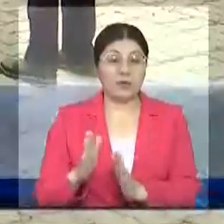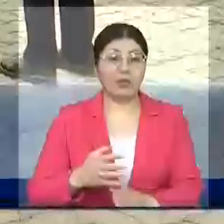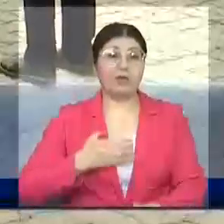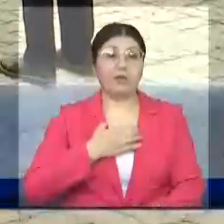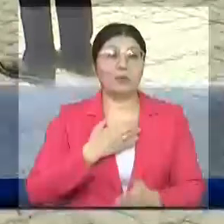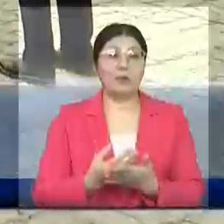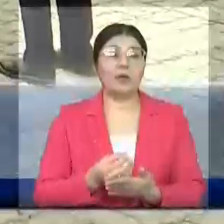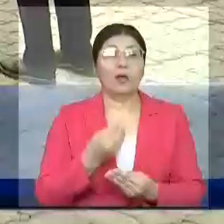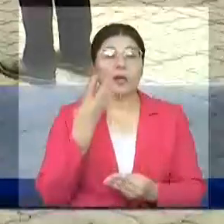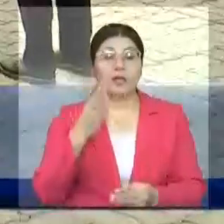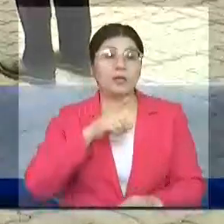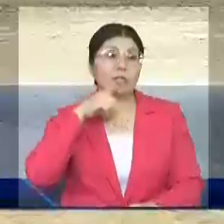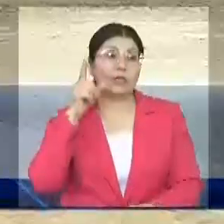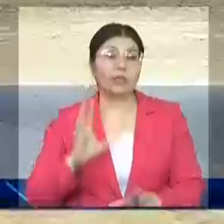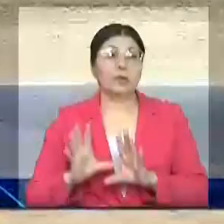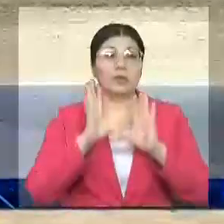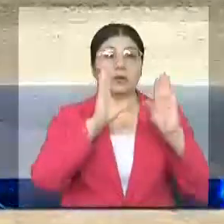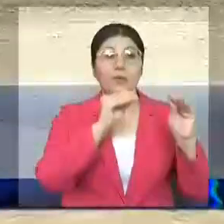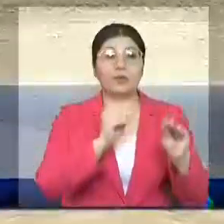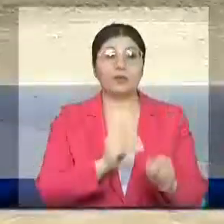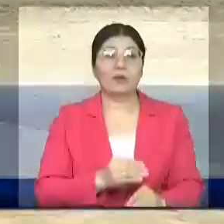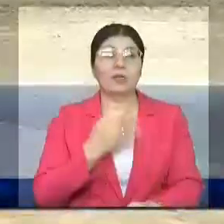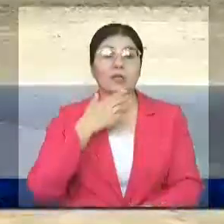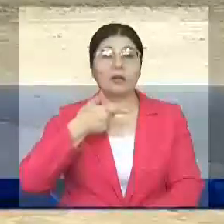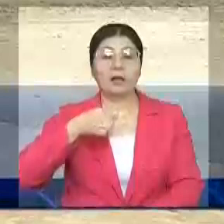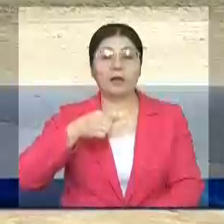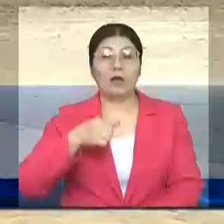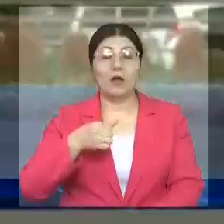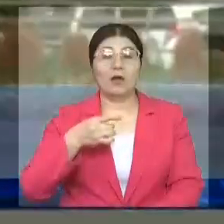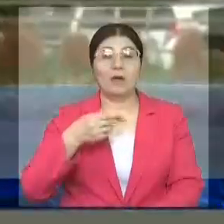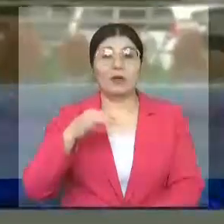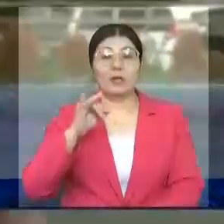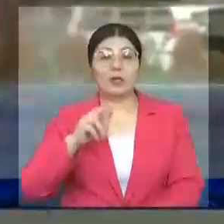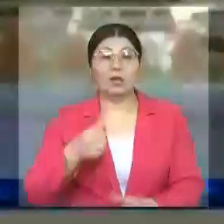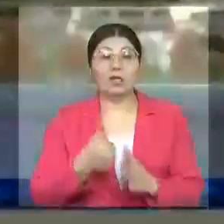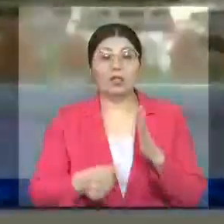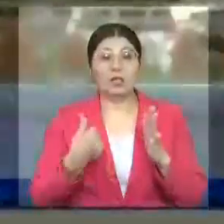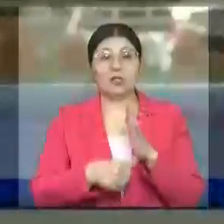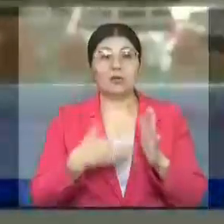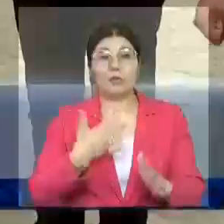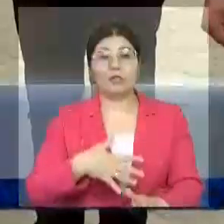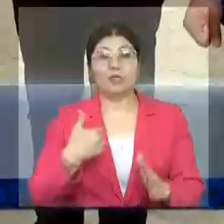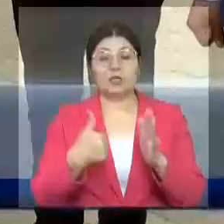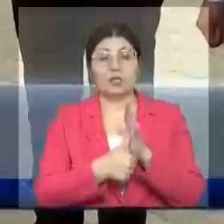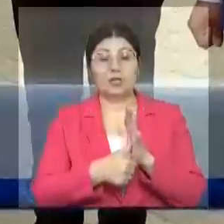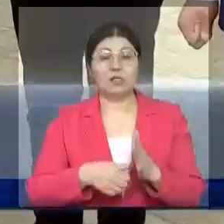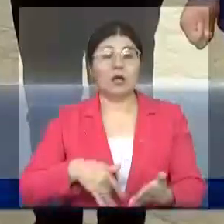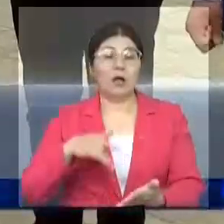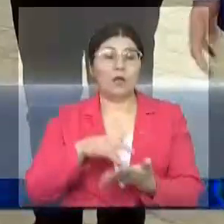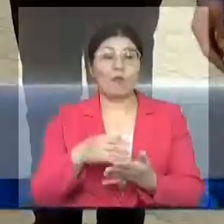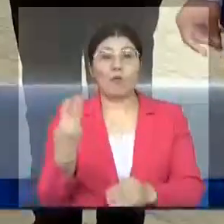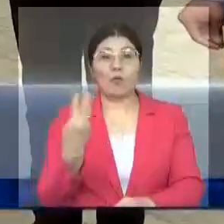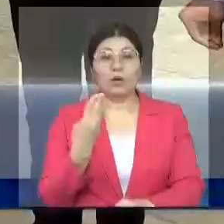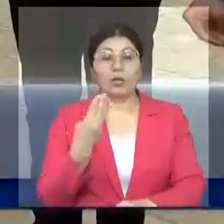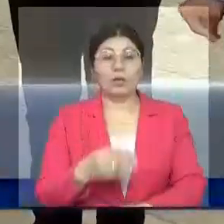14 новобранцев в акту отправится служить в ре национальной Гвардии войсковую часть 6656 в городе Актау к ней присоединятся ещё 26 ребят из